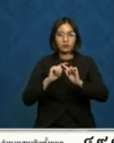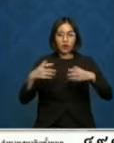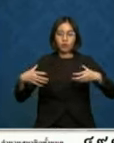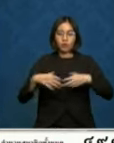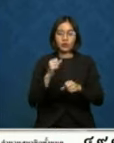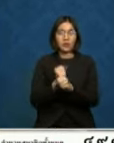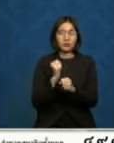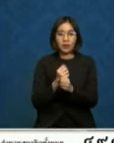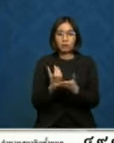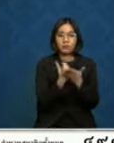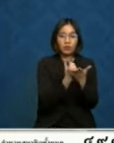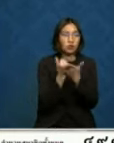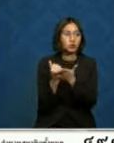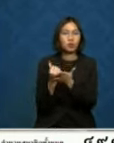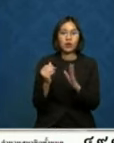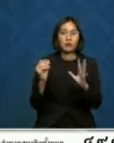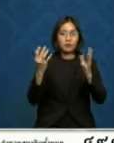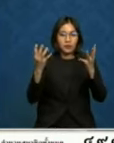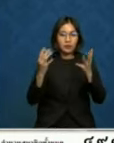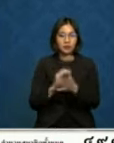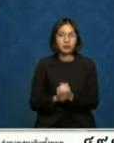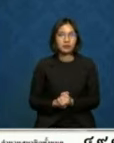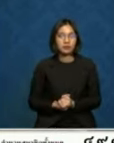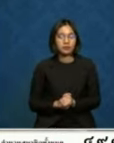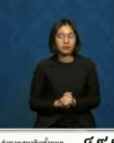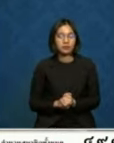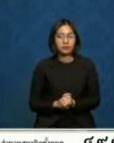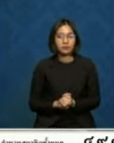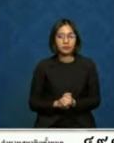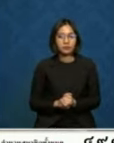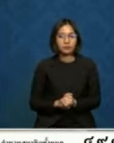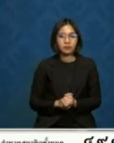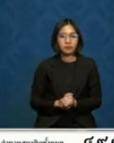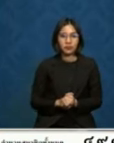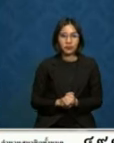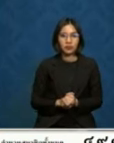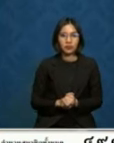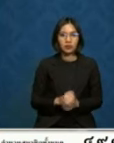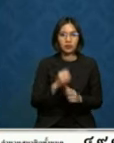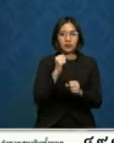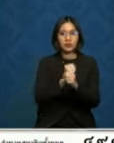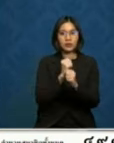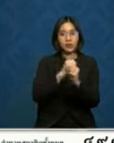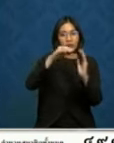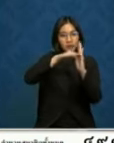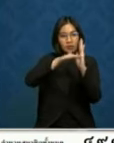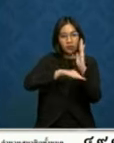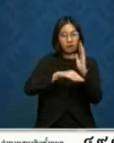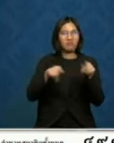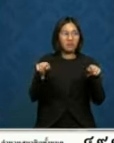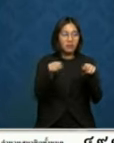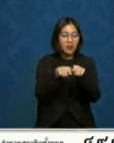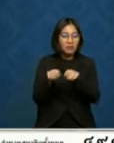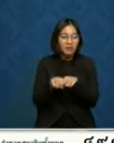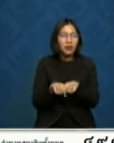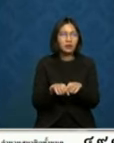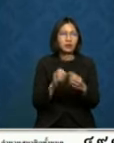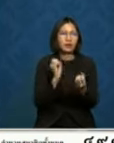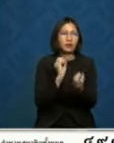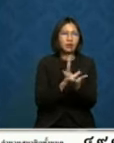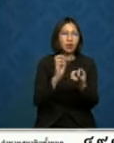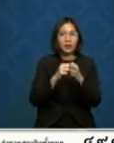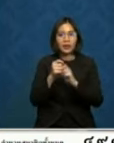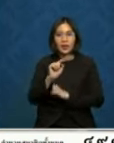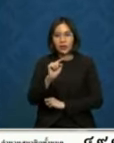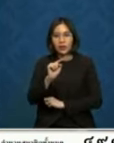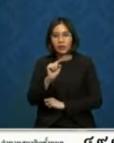ณะทำงานมาช่วยดำเนินงานเพื่อแบ่งเบาภาระของตำรวจเลยครับการดำเนินงานที่ทับซ้อนกันนะครับผลเสียก็คือการสูญเสีย